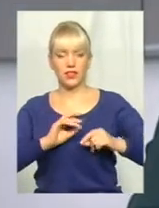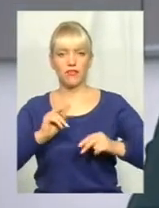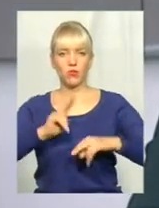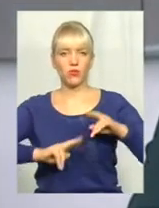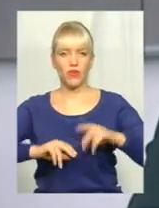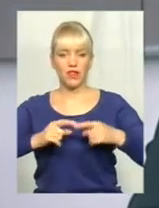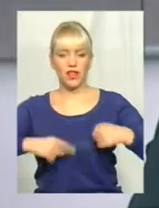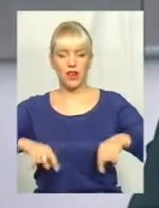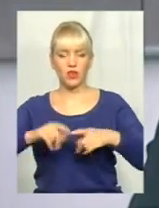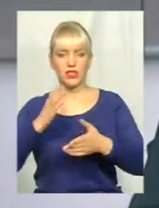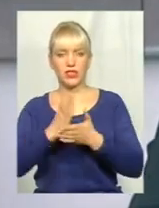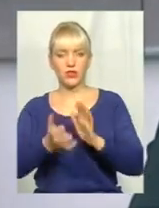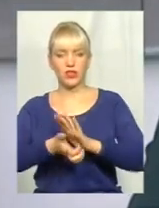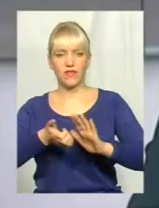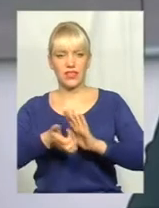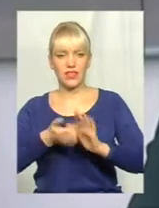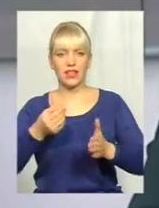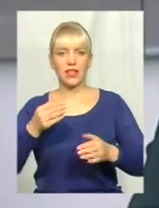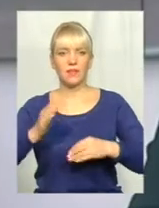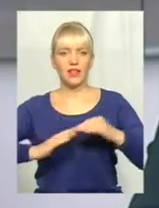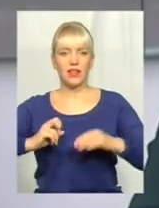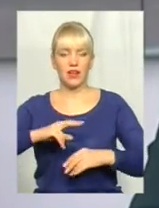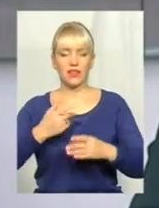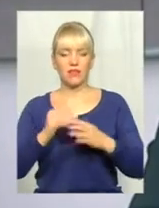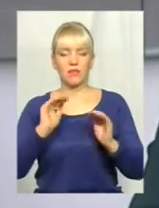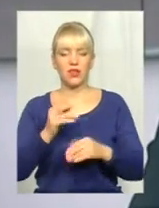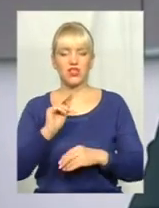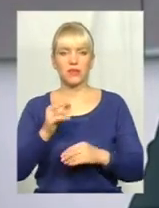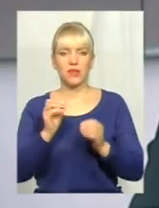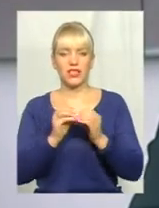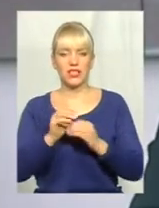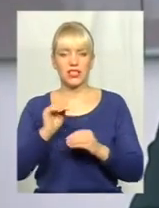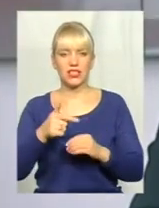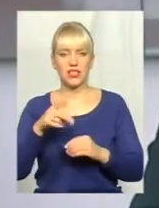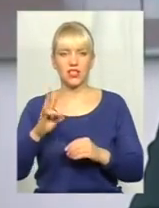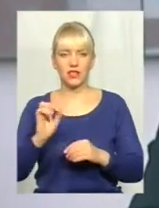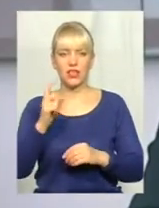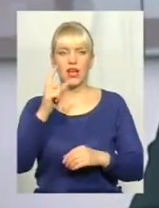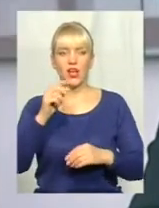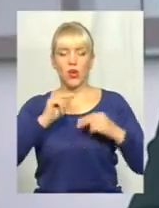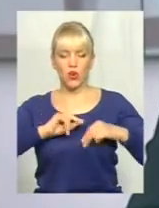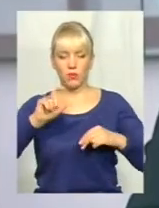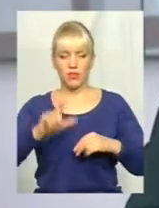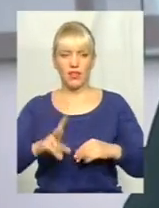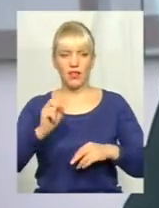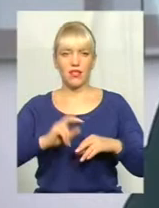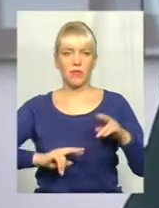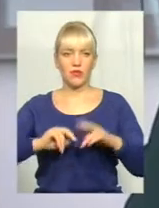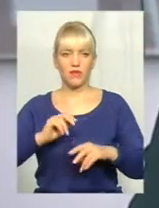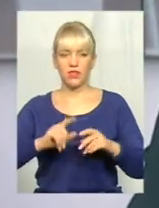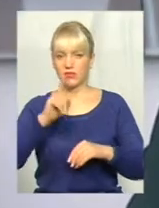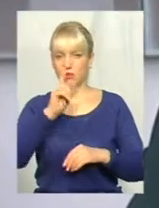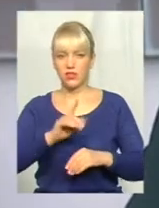галузі існує великий дефіцит кадрів. Ви менш ніж на 10 тисяч гривень робітника на будівництво в місяць не візьмете.